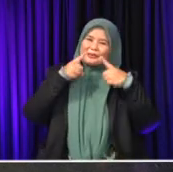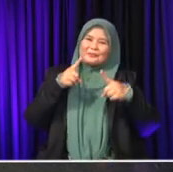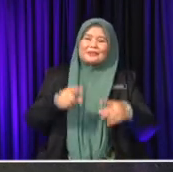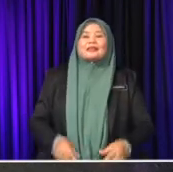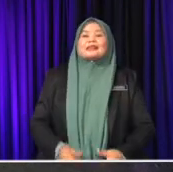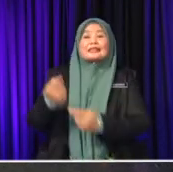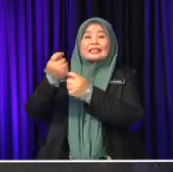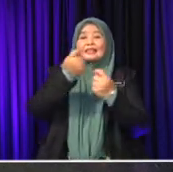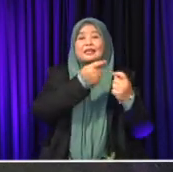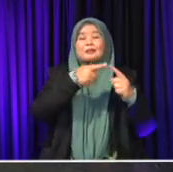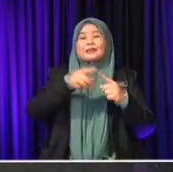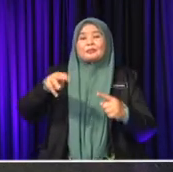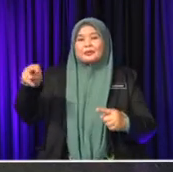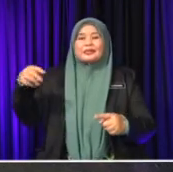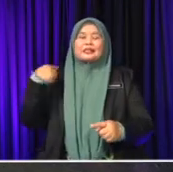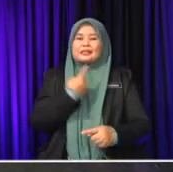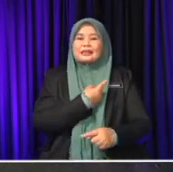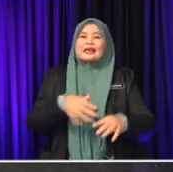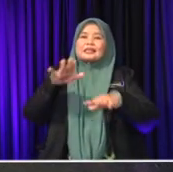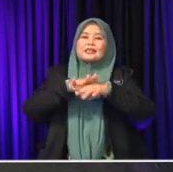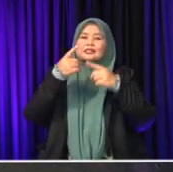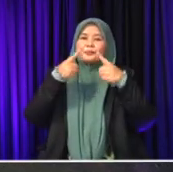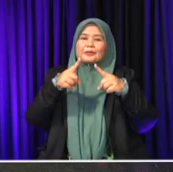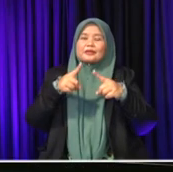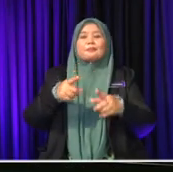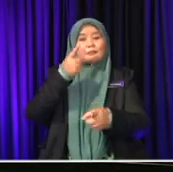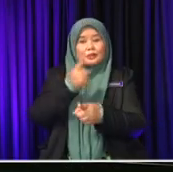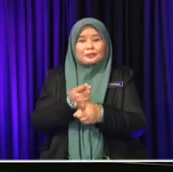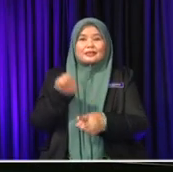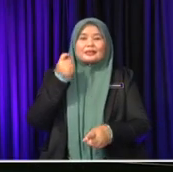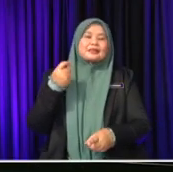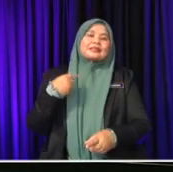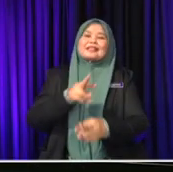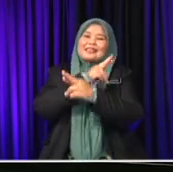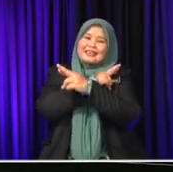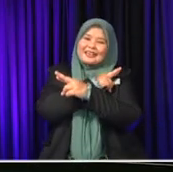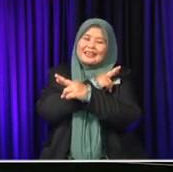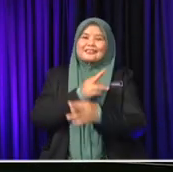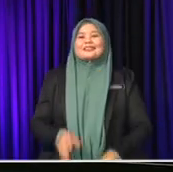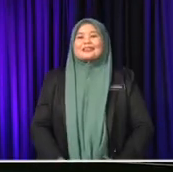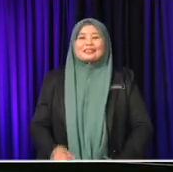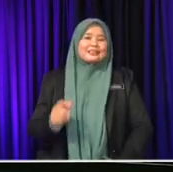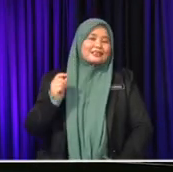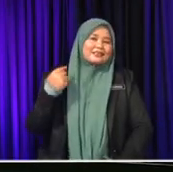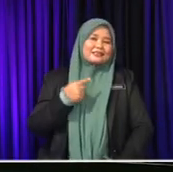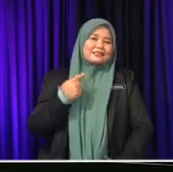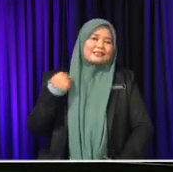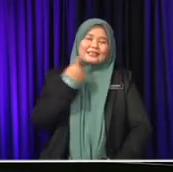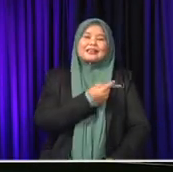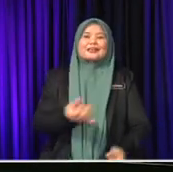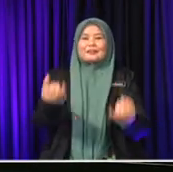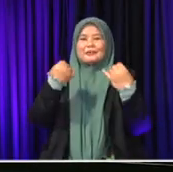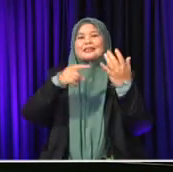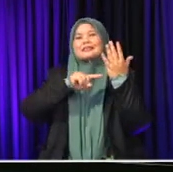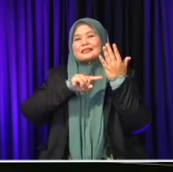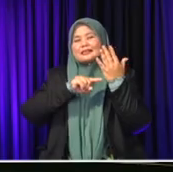kepada murid-murid kita atas jawaban yang betul dan sekarang kita tidak melihat sekali lagi boleh Ustadzah teruskan bersama dengan